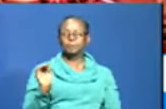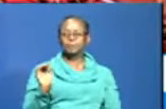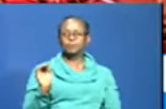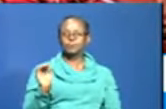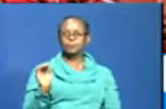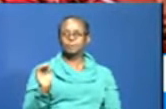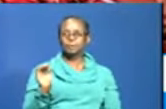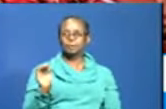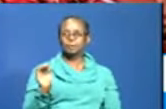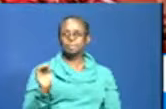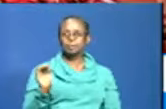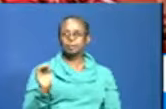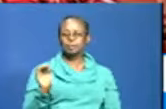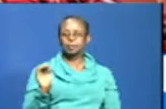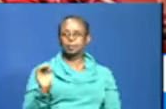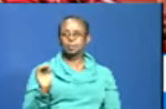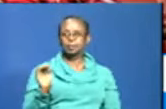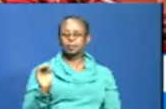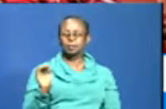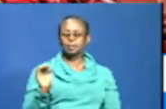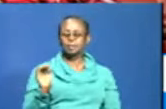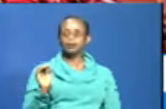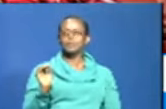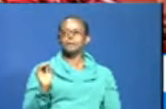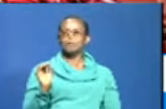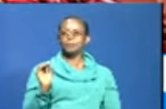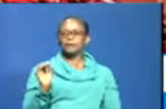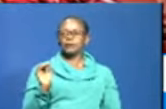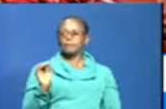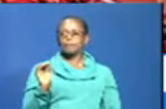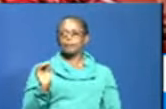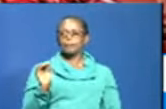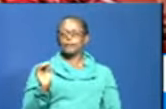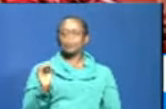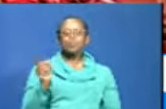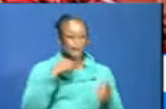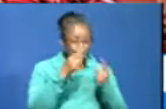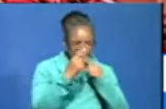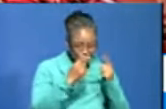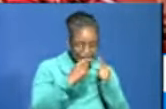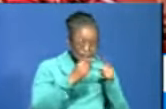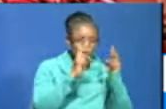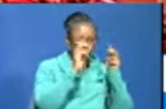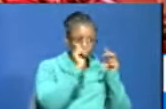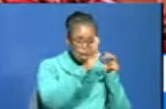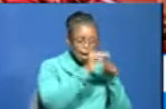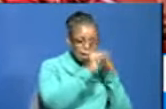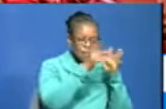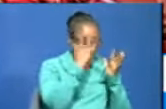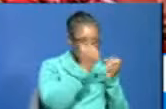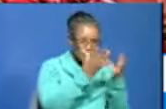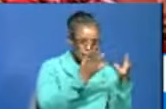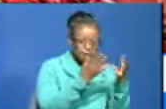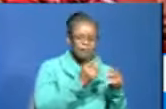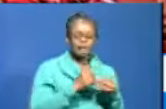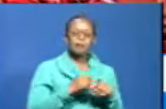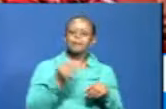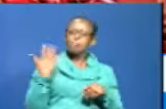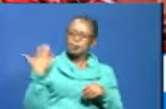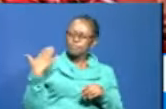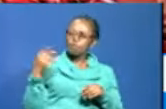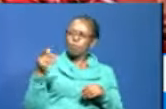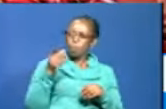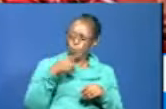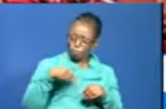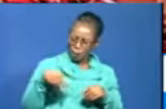tujadiliane hapa yanayoletwa na kiongozi wa walio wengi. Tunasema tu ya kwamba tuliahirisha tukiwa na nia